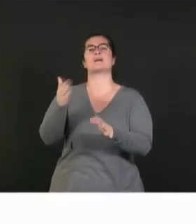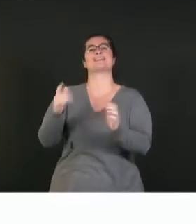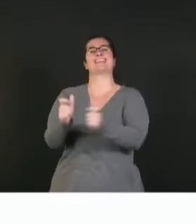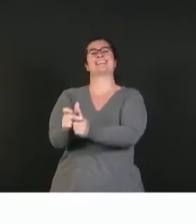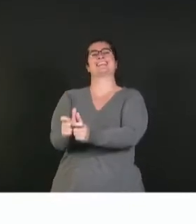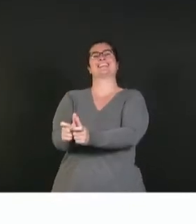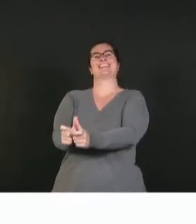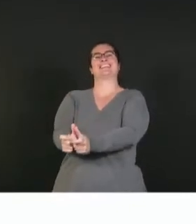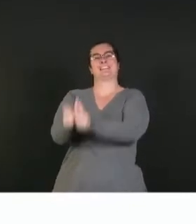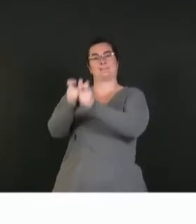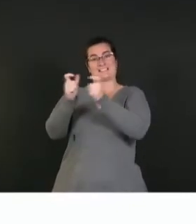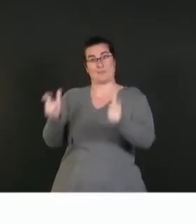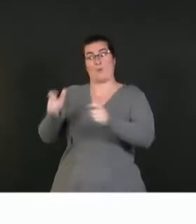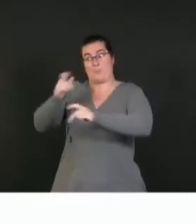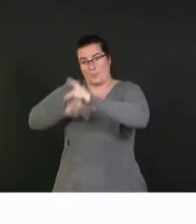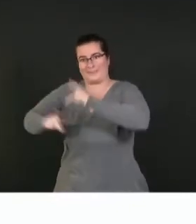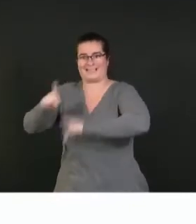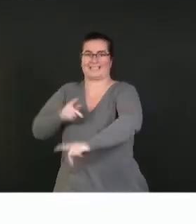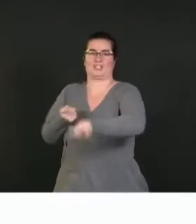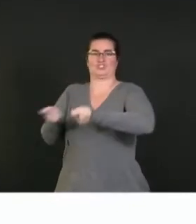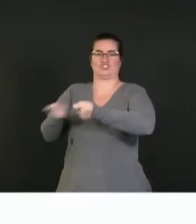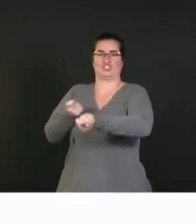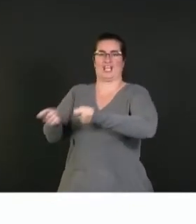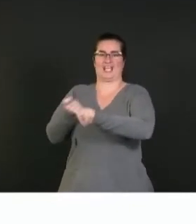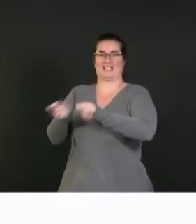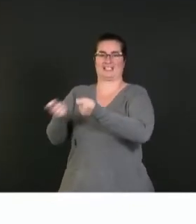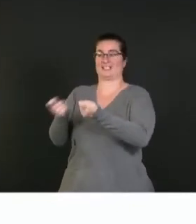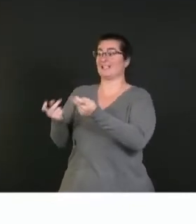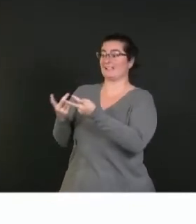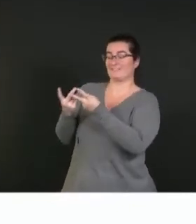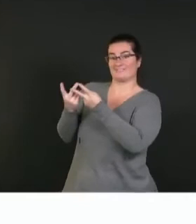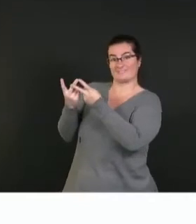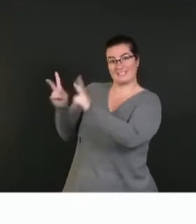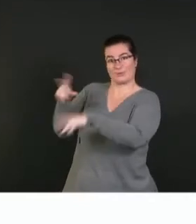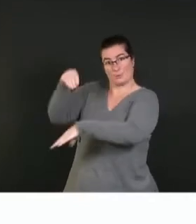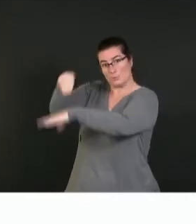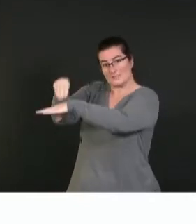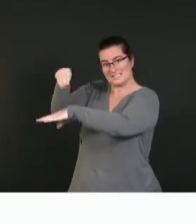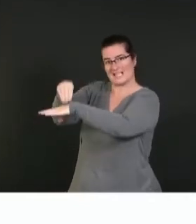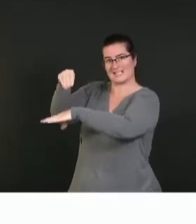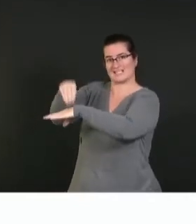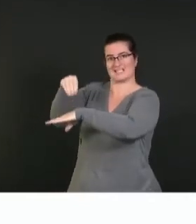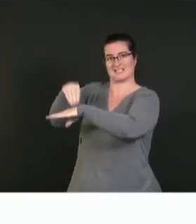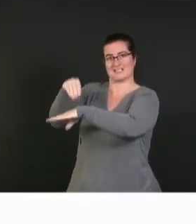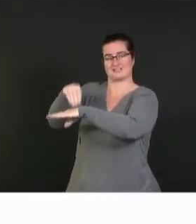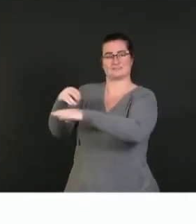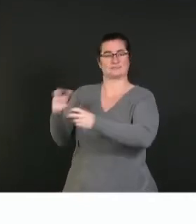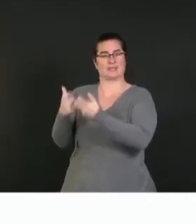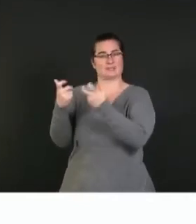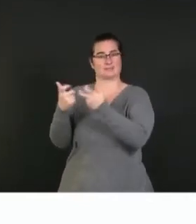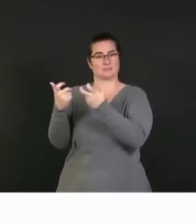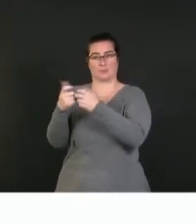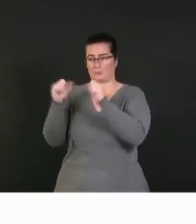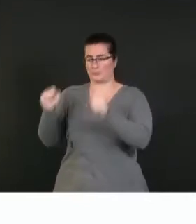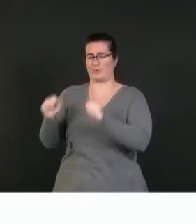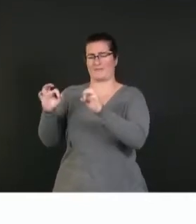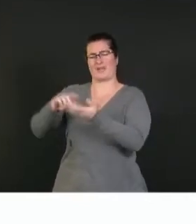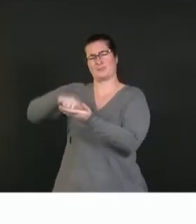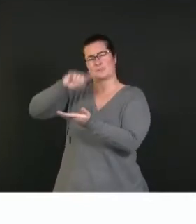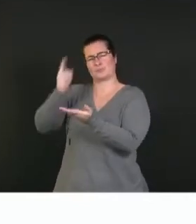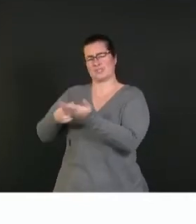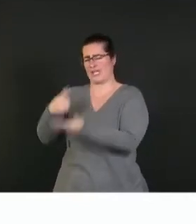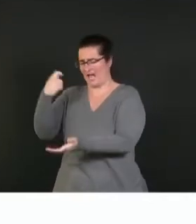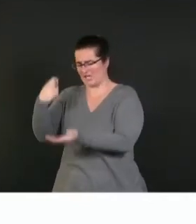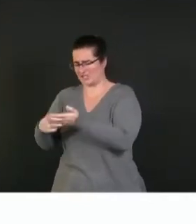les établissements fonciers, ça sert aussi à ça, à aider les communes à prendre des décisions, à reporter dans le temps le coût de tout ça. Non, on a tous